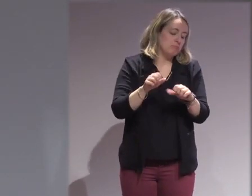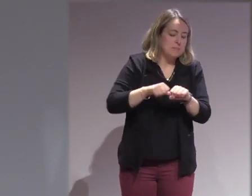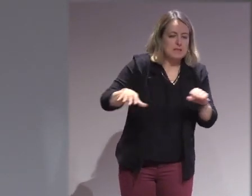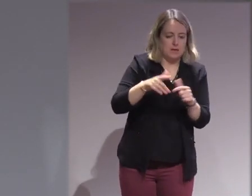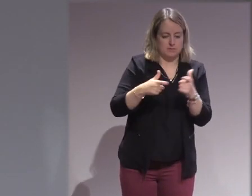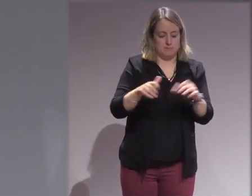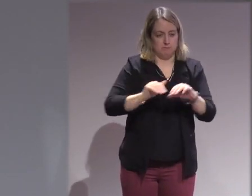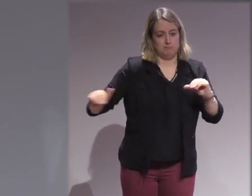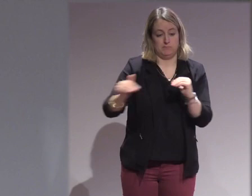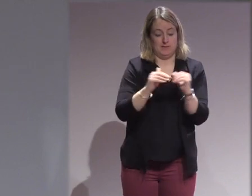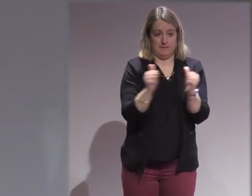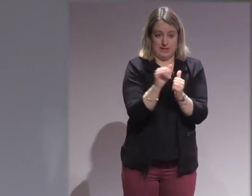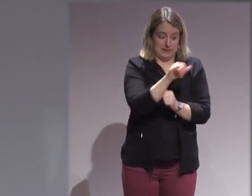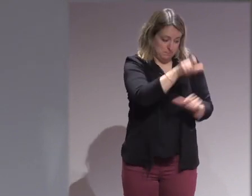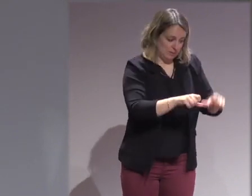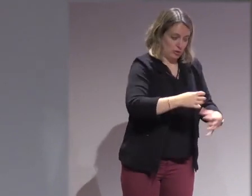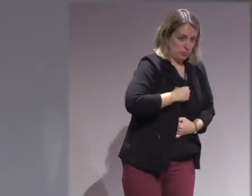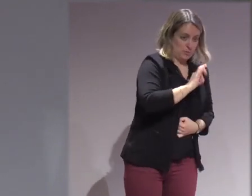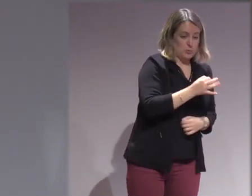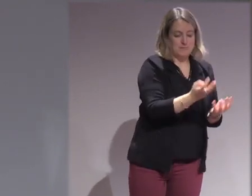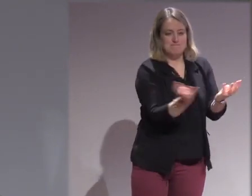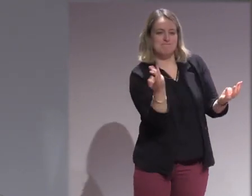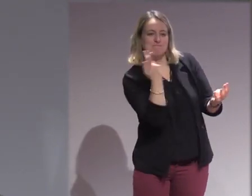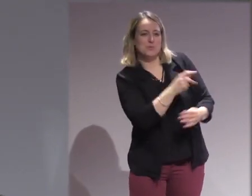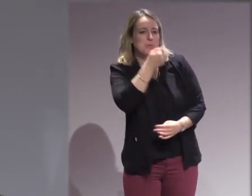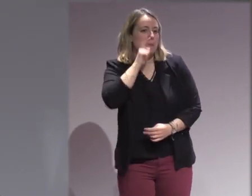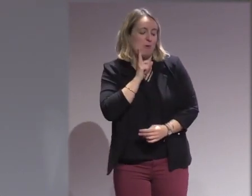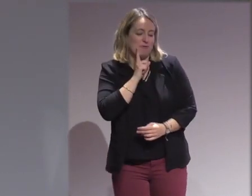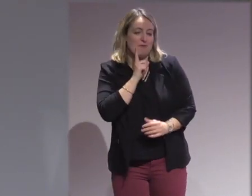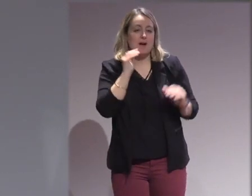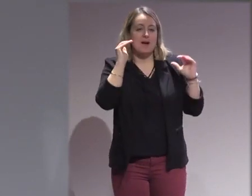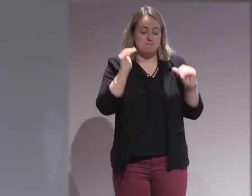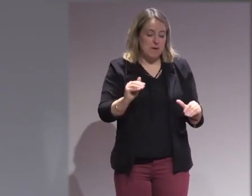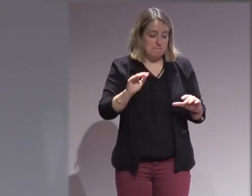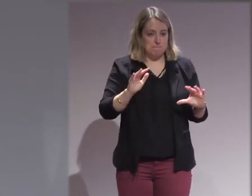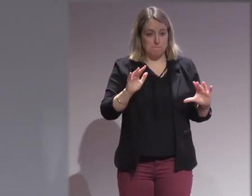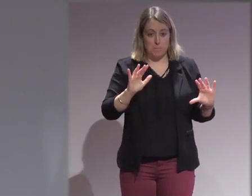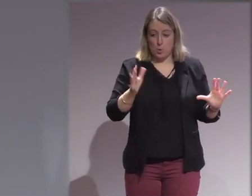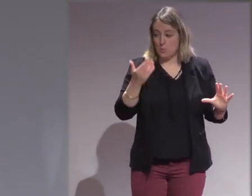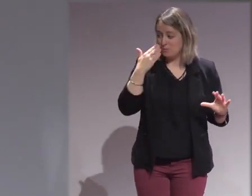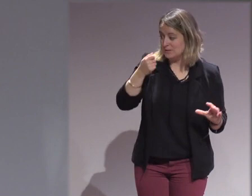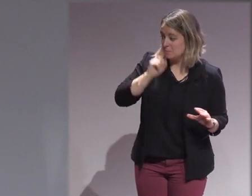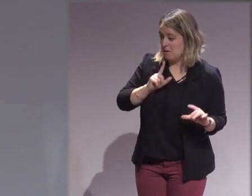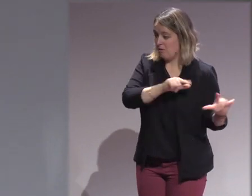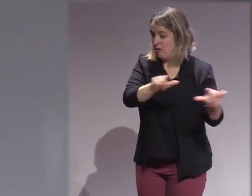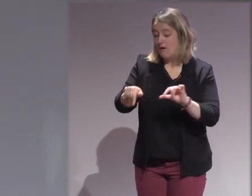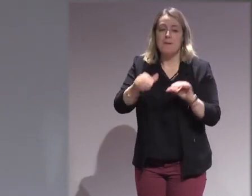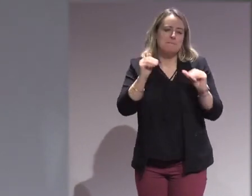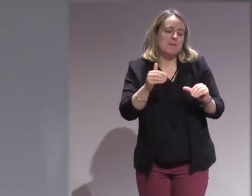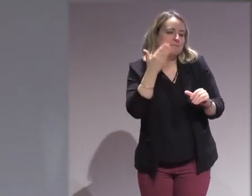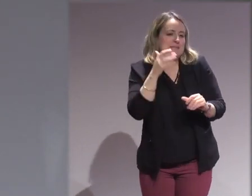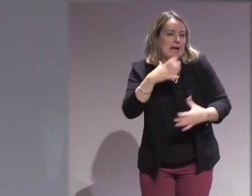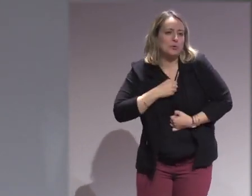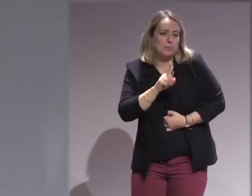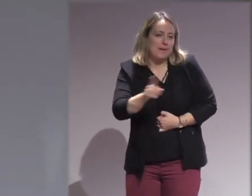c'était très souvent les plateaux où il y avait aussi leurs parents, et même si vous n'êtes pas adopté, comment est-ce que vous parlez de vos parents quand ils sont là ou quand ils sont pas là? On est d'accord